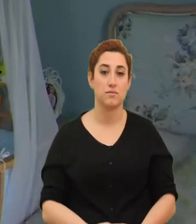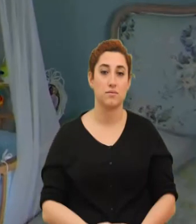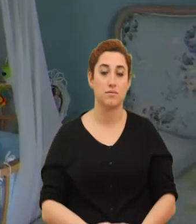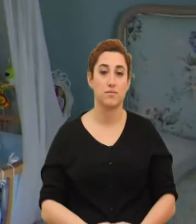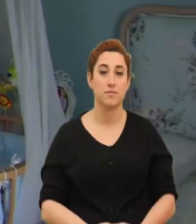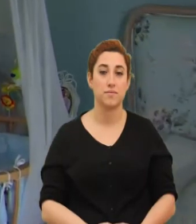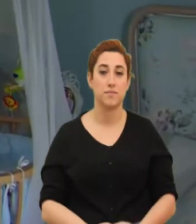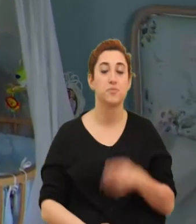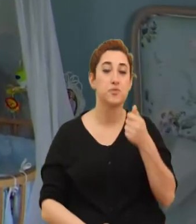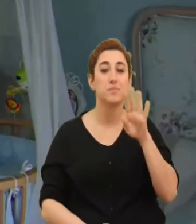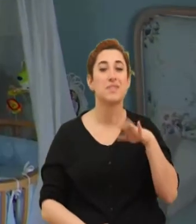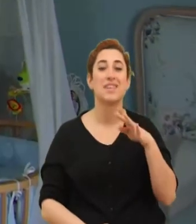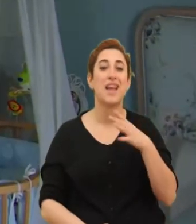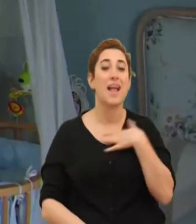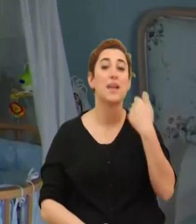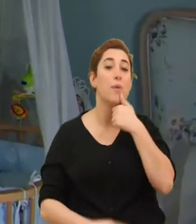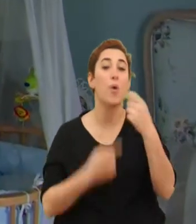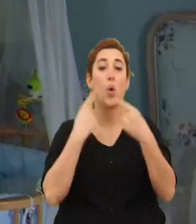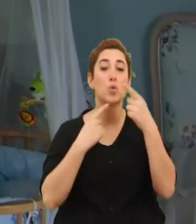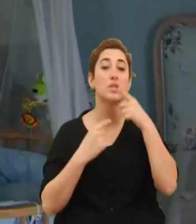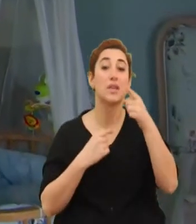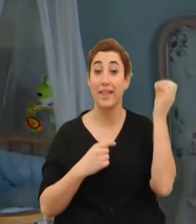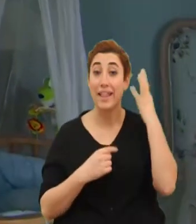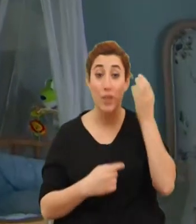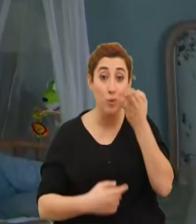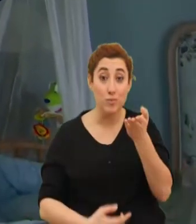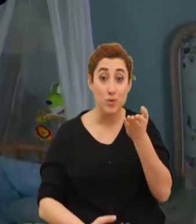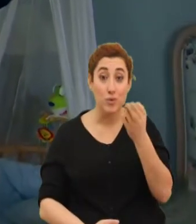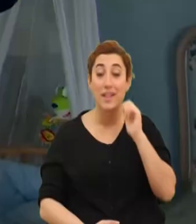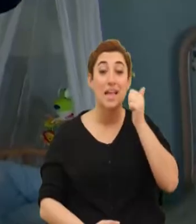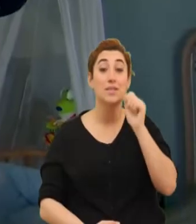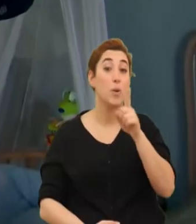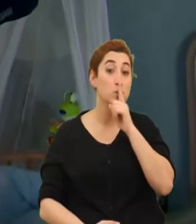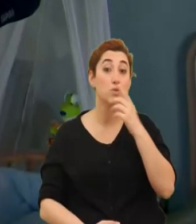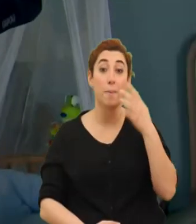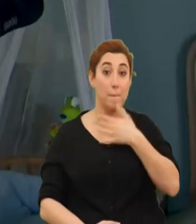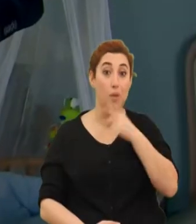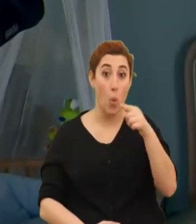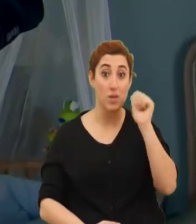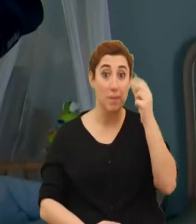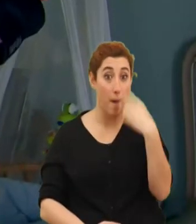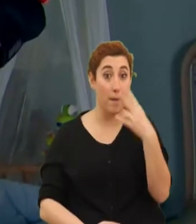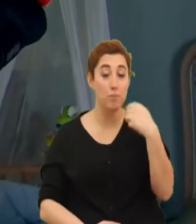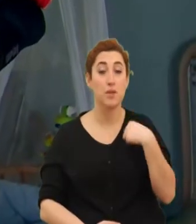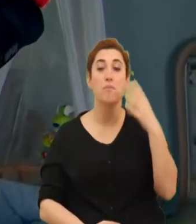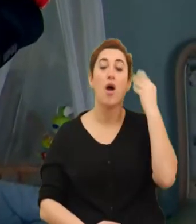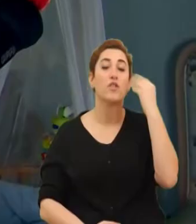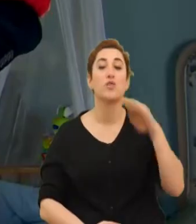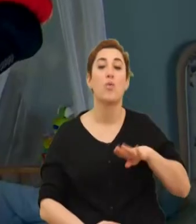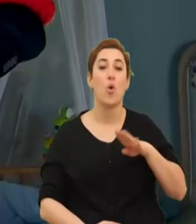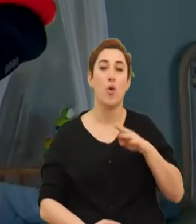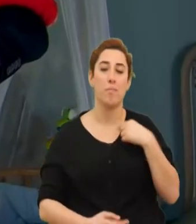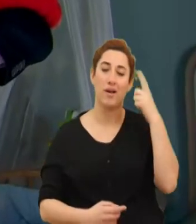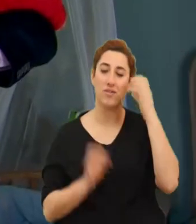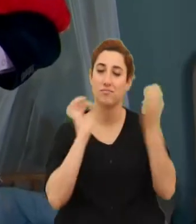Burduk. Ya anneyle baba konuşuyordu, sen de onunla dinliyordun. Ne zaman susacağımızı bilip o zaman mı anladın benim anlayışlı